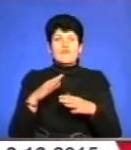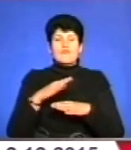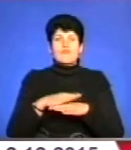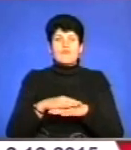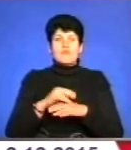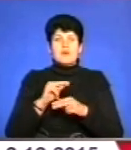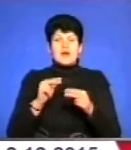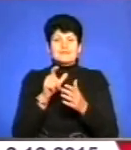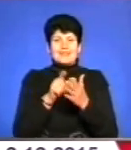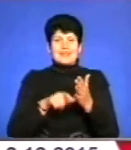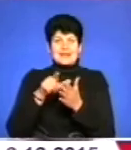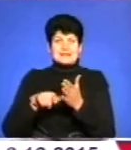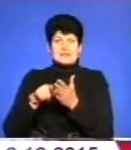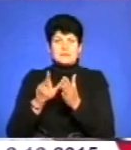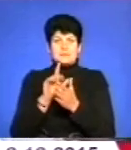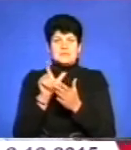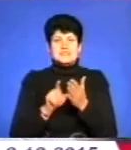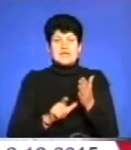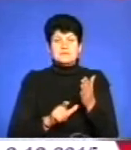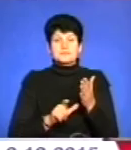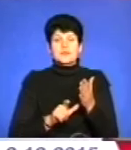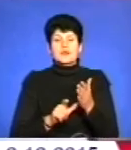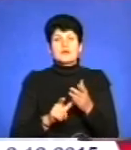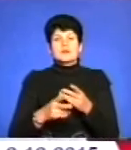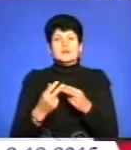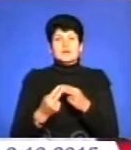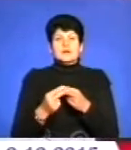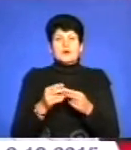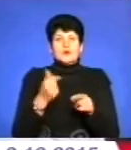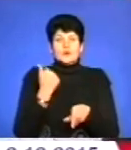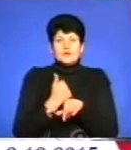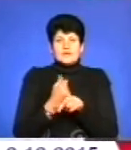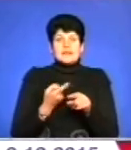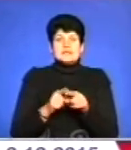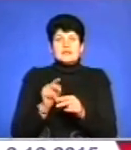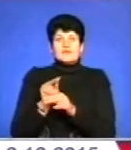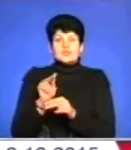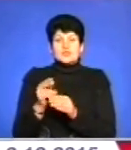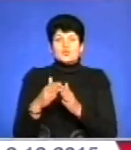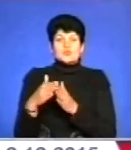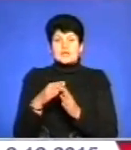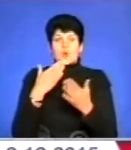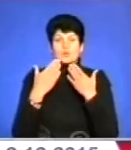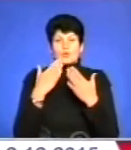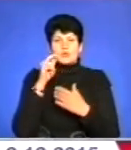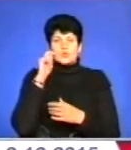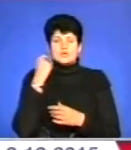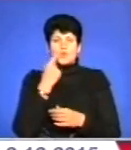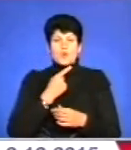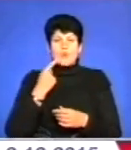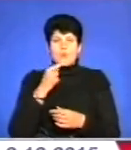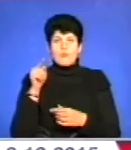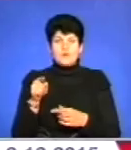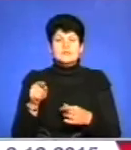основі текстів цих пісень. Кредо курсів – навчи сусіда розмовляти українською мовою. Організатори вважають дуже важливо